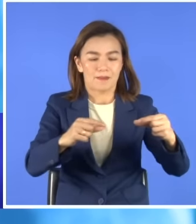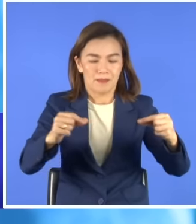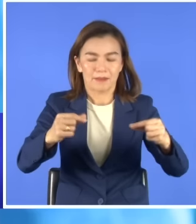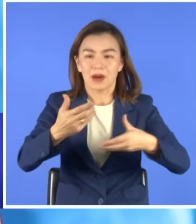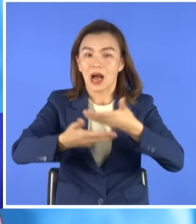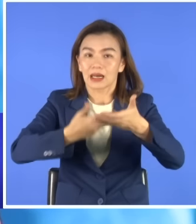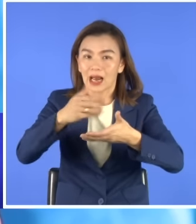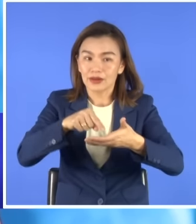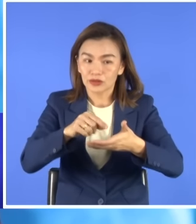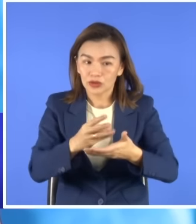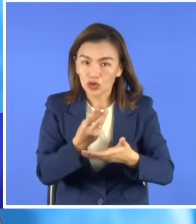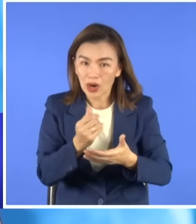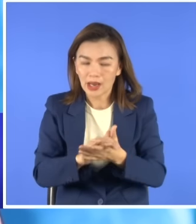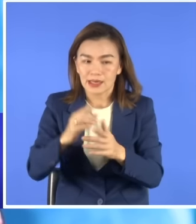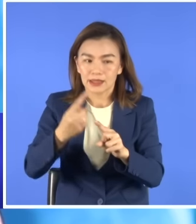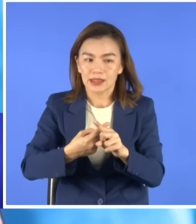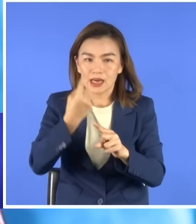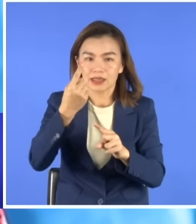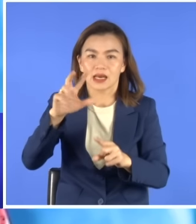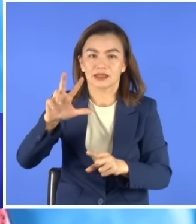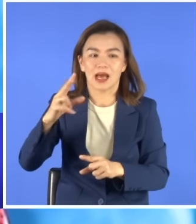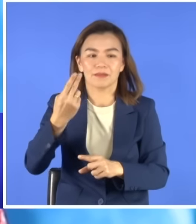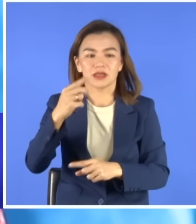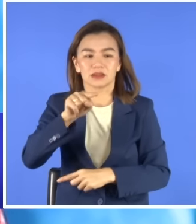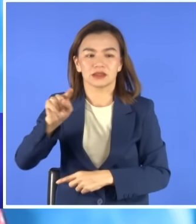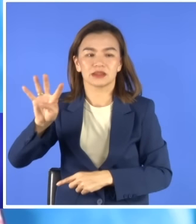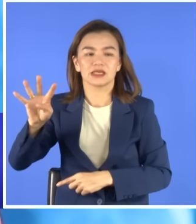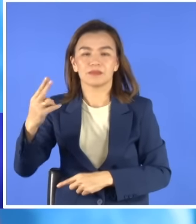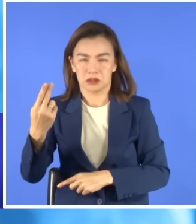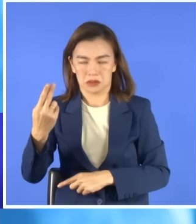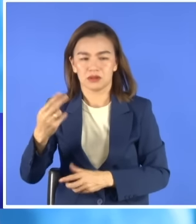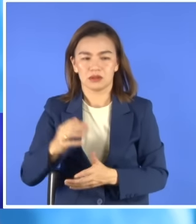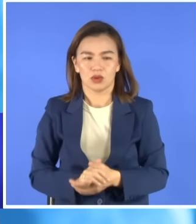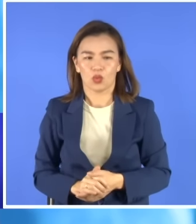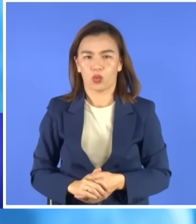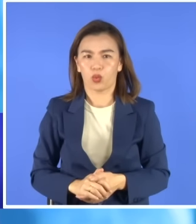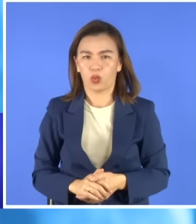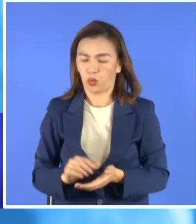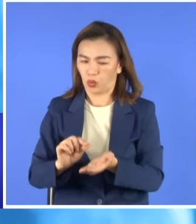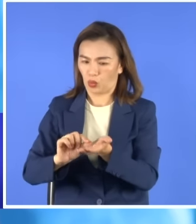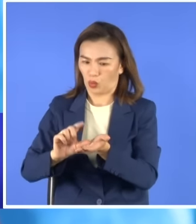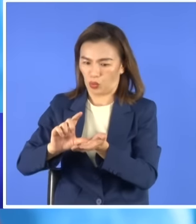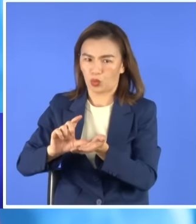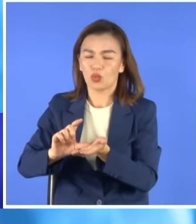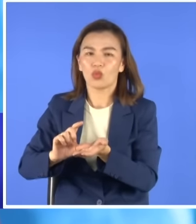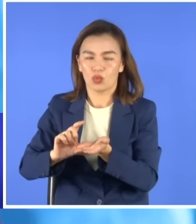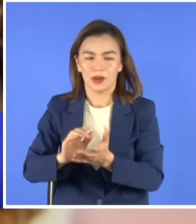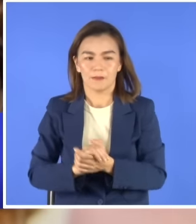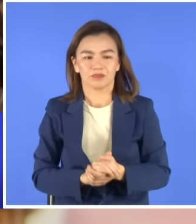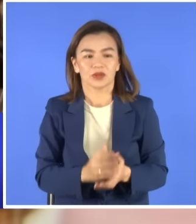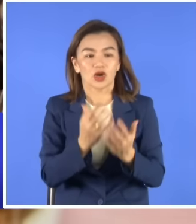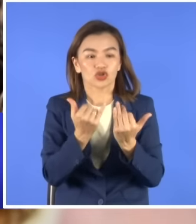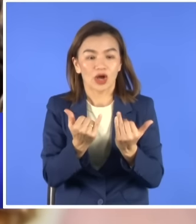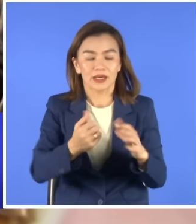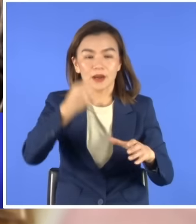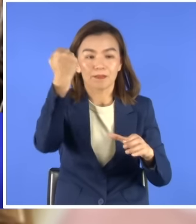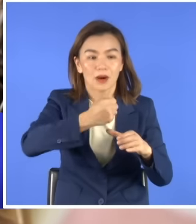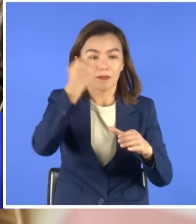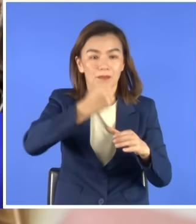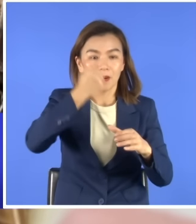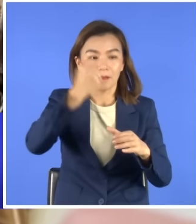นะครับประมาณสักเดือนละ 30,000 - 40,000บาทอืมันน้อยซะที่ไหนล่ะครับนี่นะฮะปัจจุบันแจ่วบองแมงดา